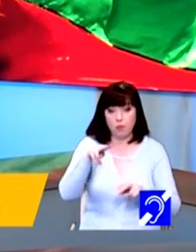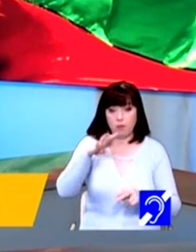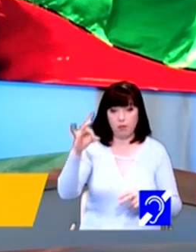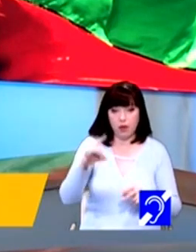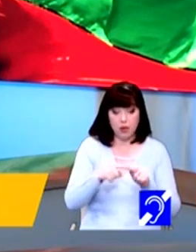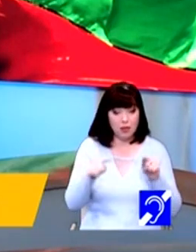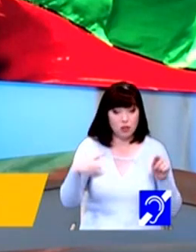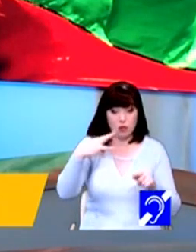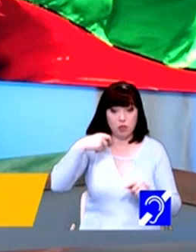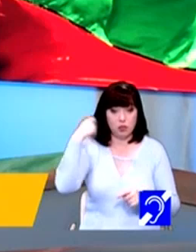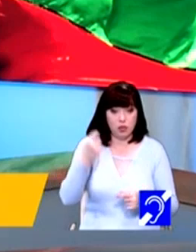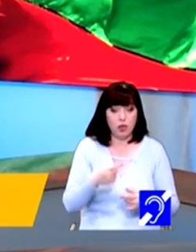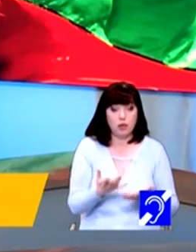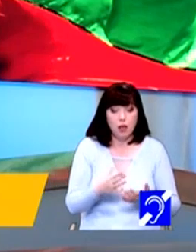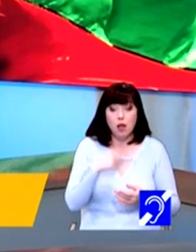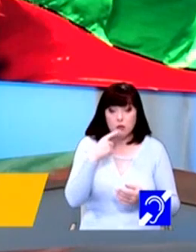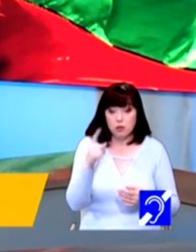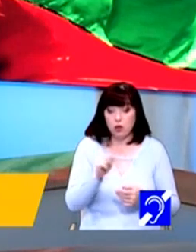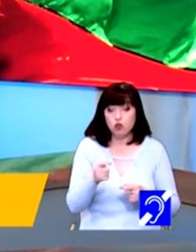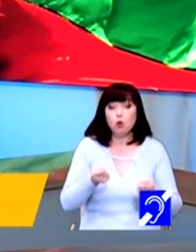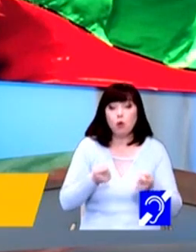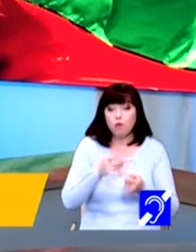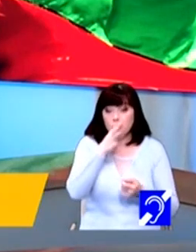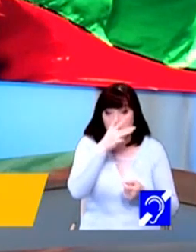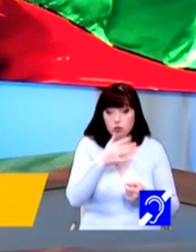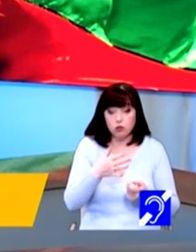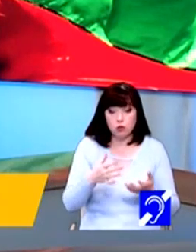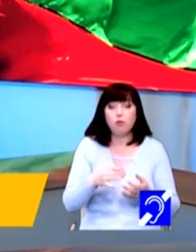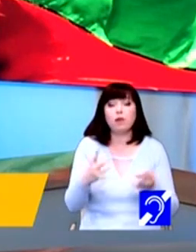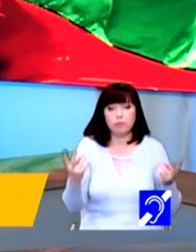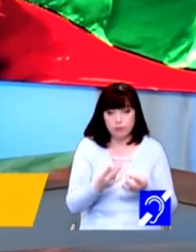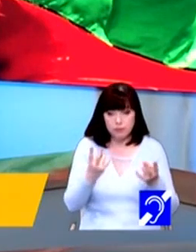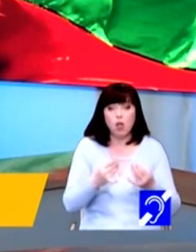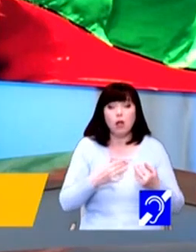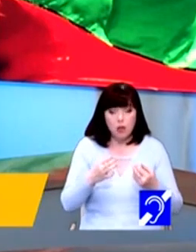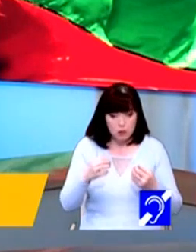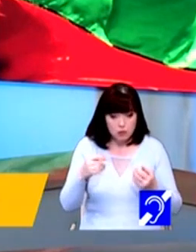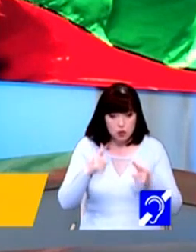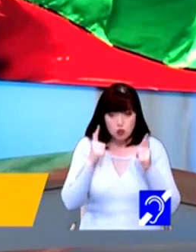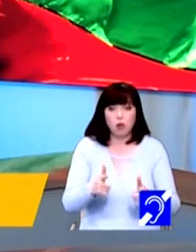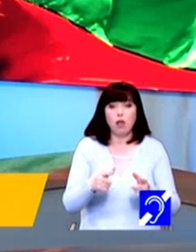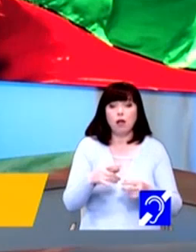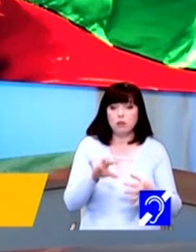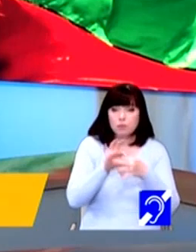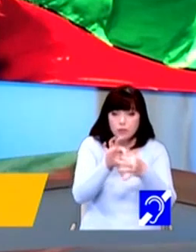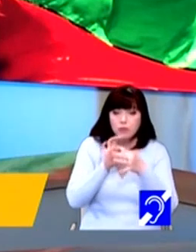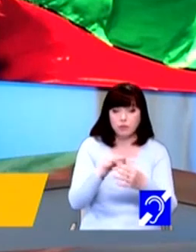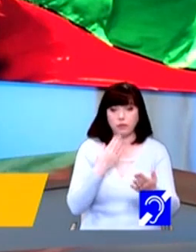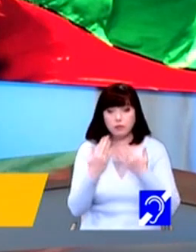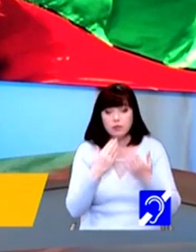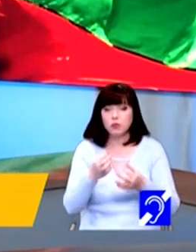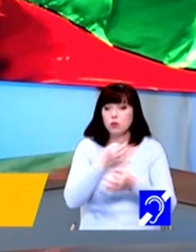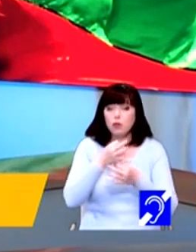Biroul Politici de Reintegrare a declarat că autoritățile de la Chișinău rămân în continuare deschise pentru un dialog constructiv în